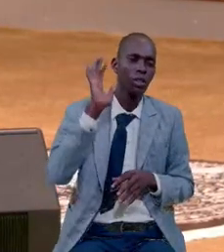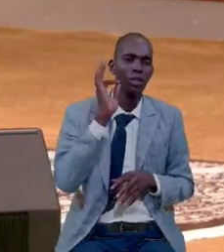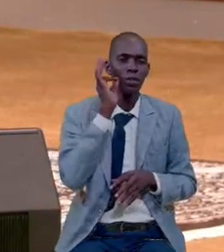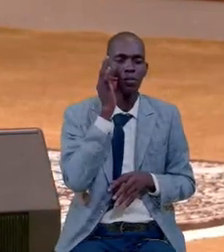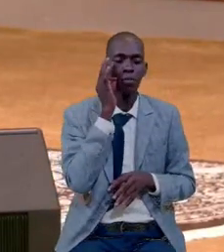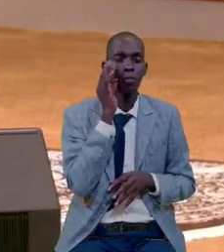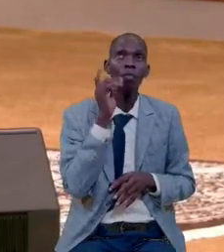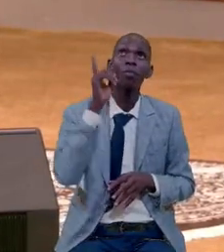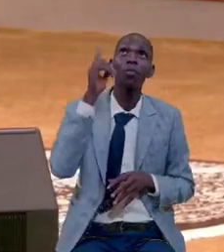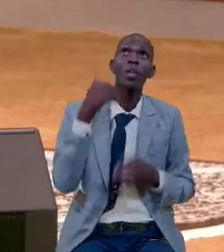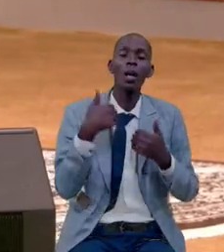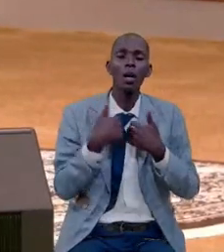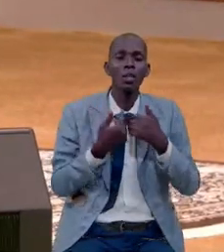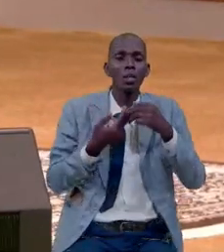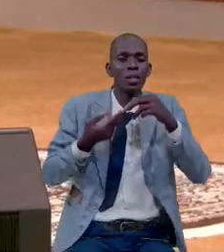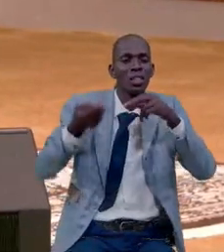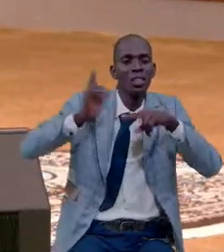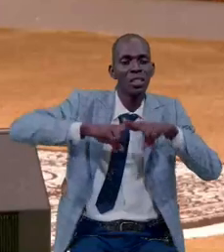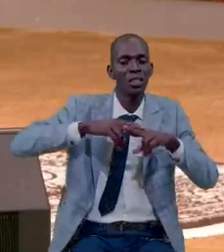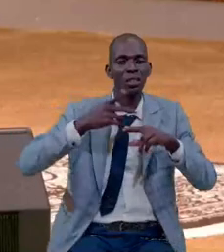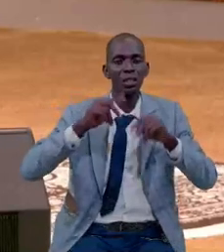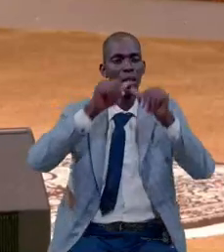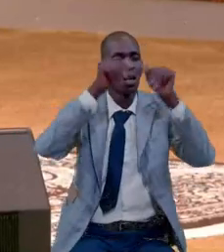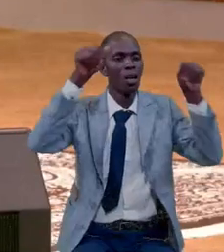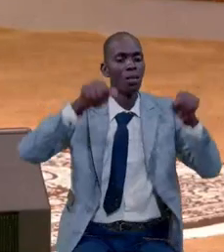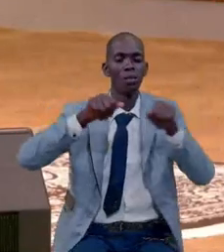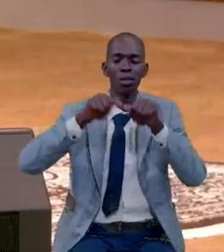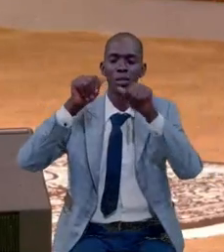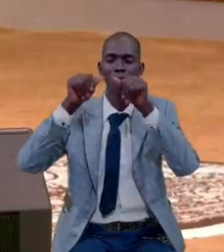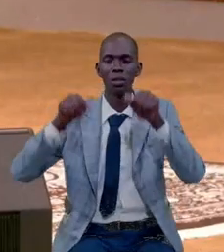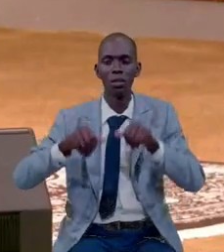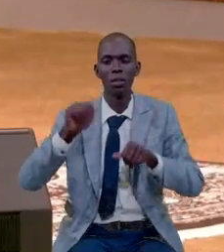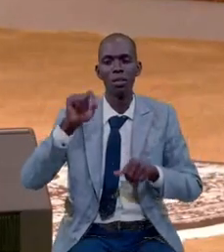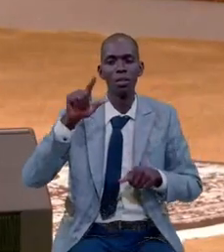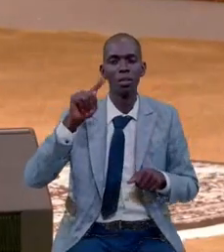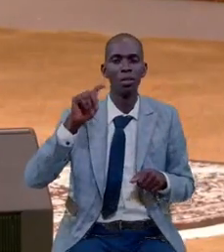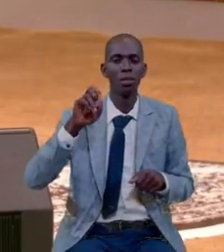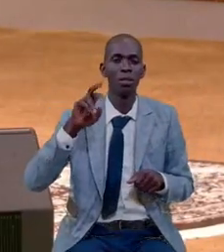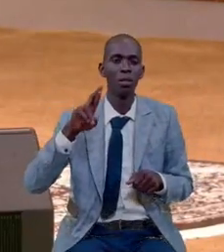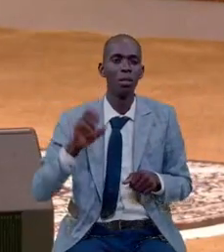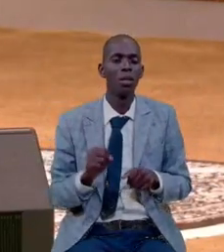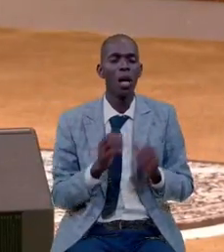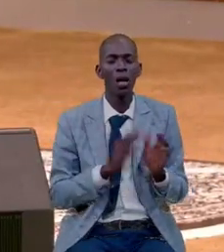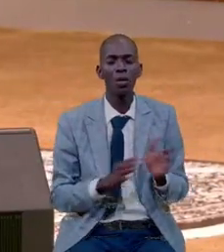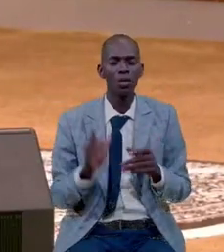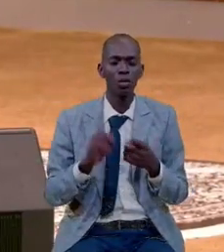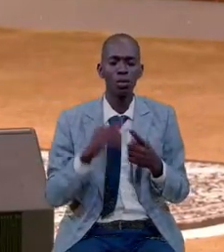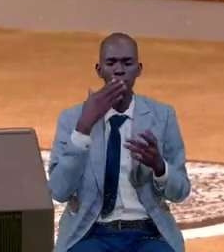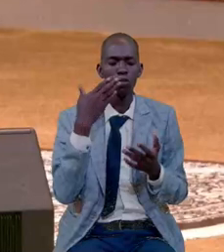plus il a multiplié les autels, plus son pays était prospère,